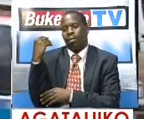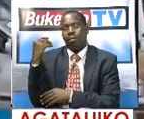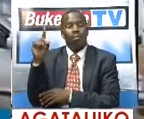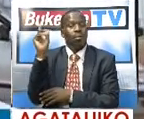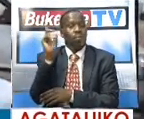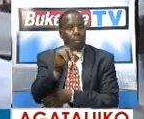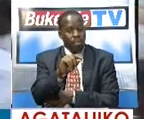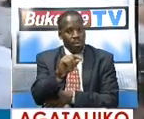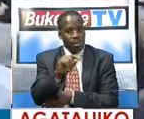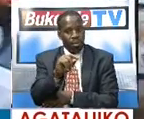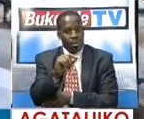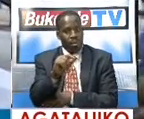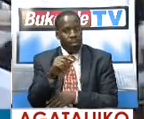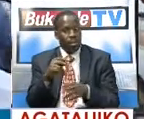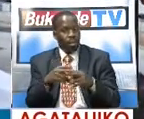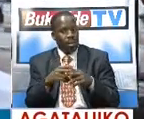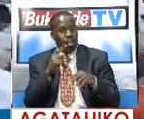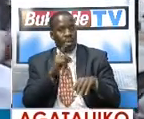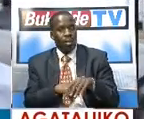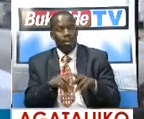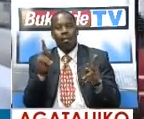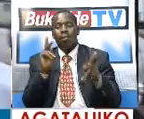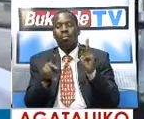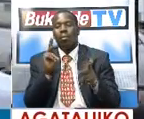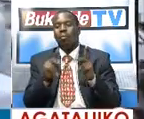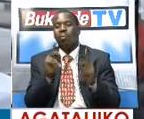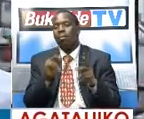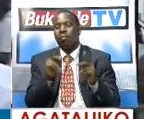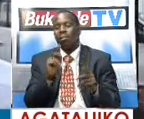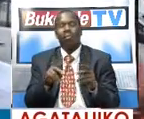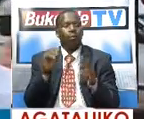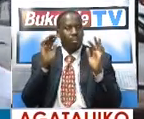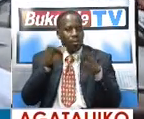wagenda otuuka essaawa eno ng'abantu tebannabagala.